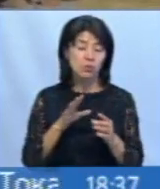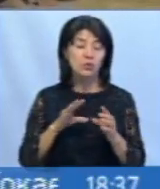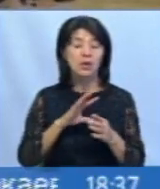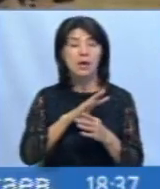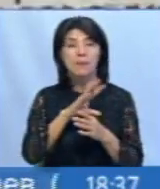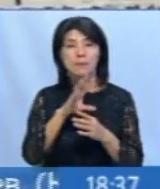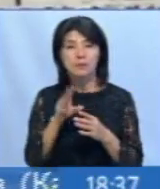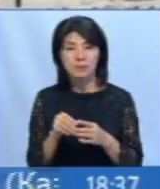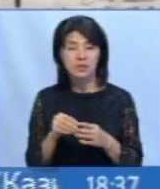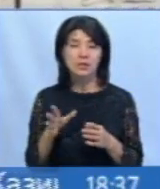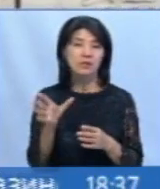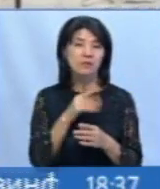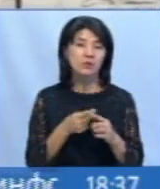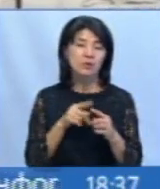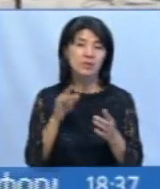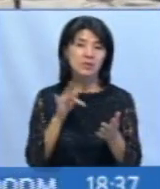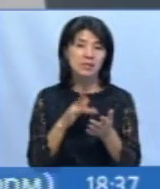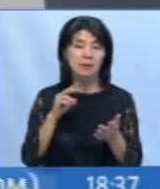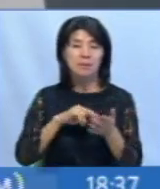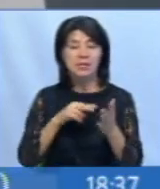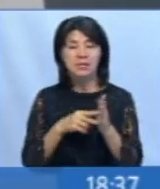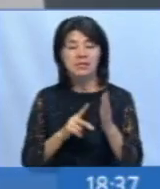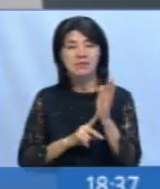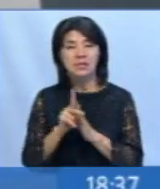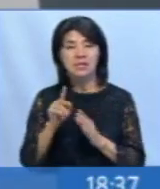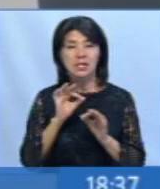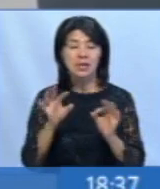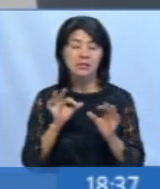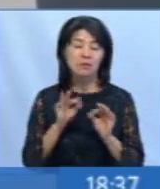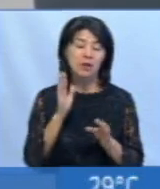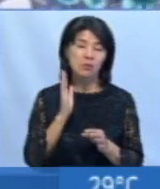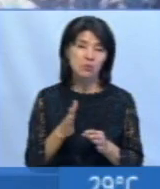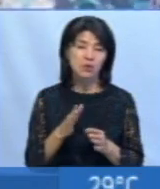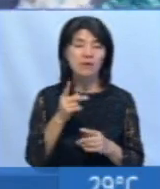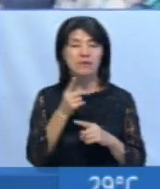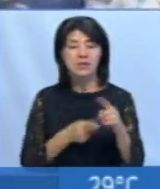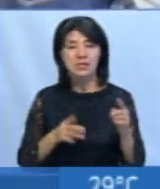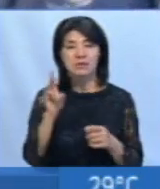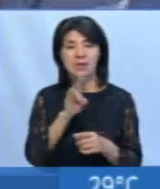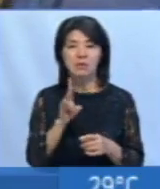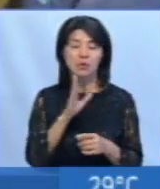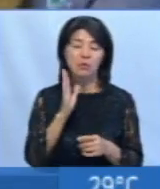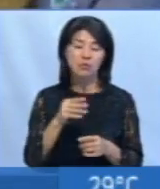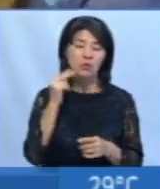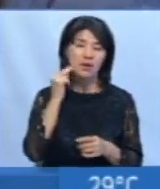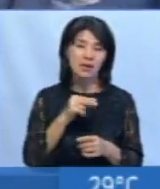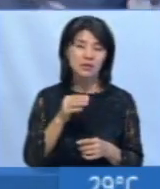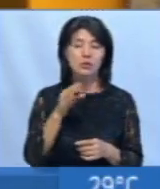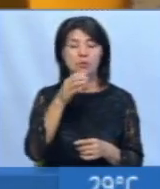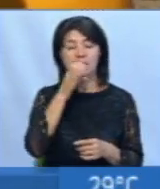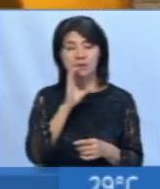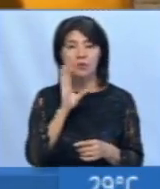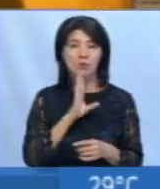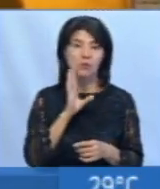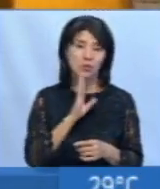подворий и объектов центральным водоснабжением, планируют в начале октября. В середине ноября, как ожидается, сельчане будут получать качественную питьевую воду. Жители Валиханово попросили